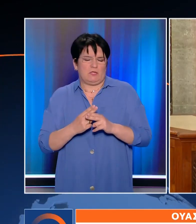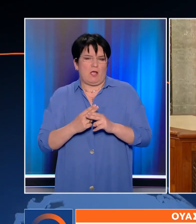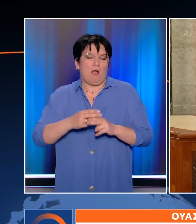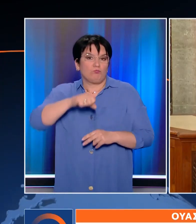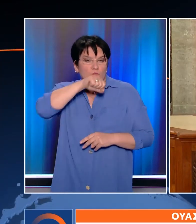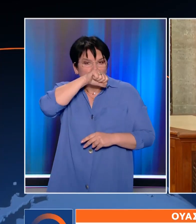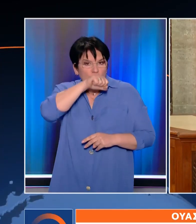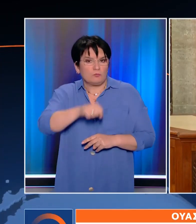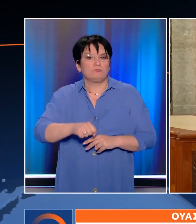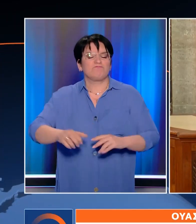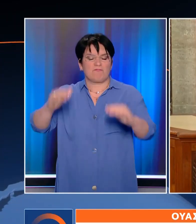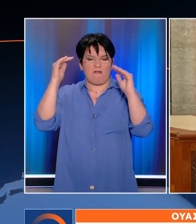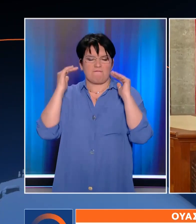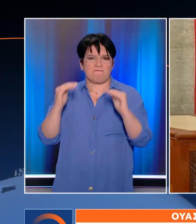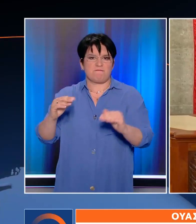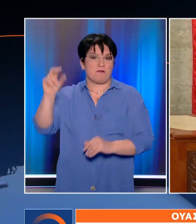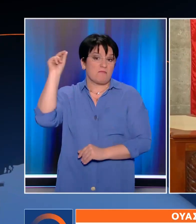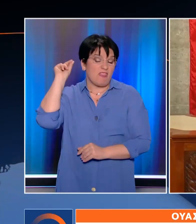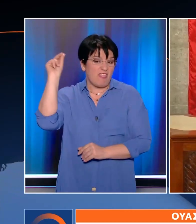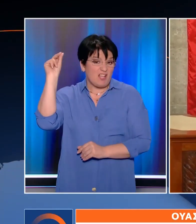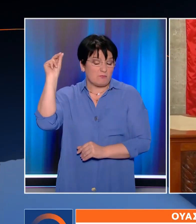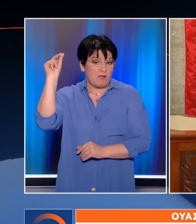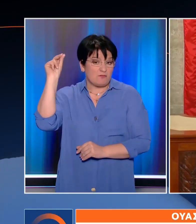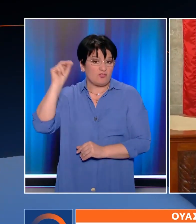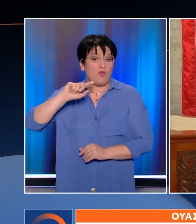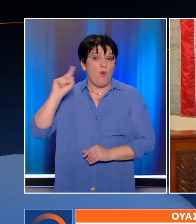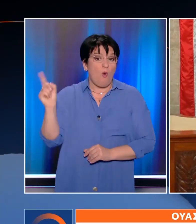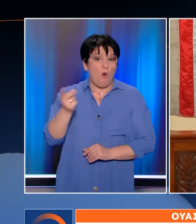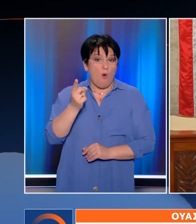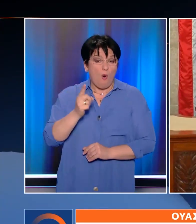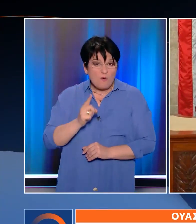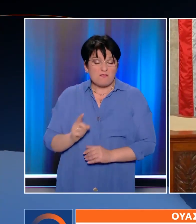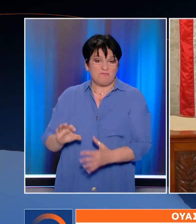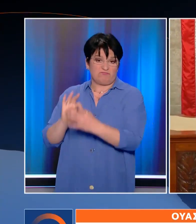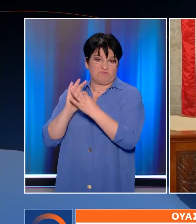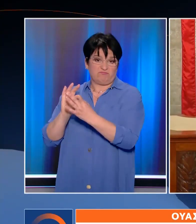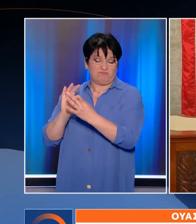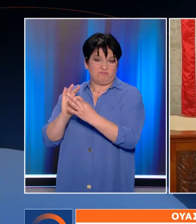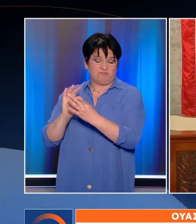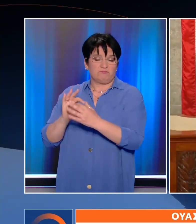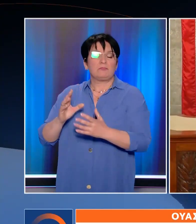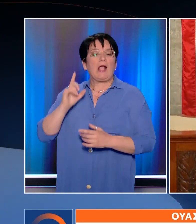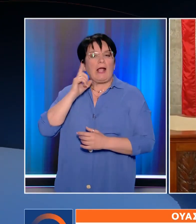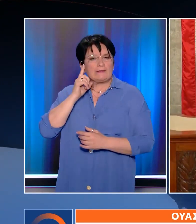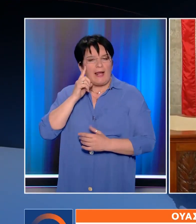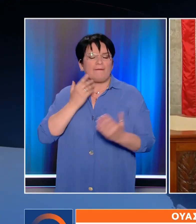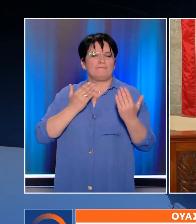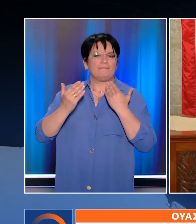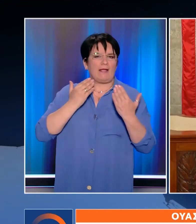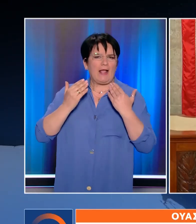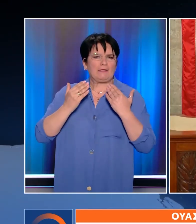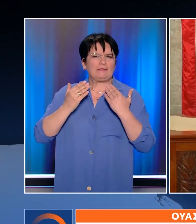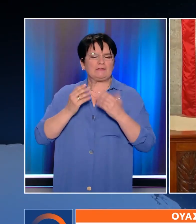να παραμείνετε δεσμευμένοι στο πλευρό των εταίρων σας, με τους οποίους συμμερίζεστε όχι μόνο